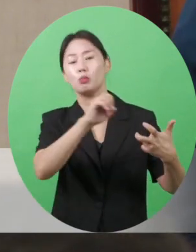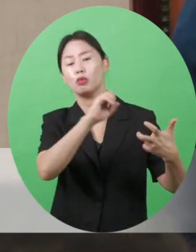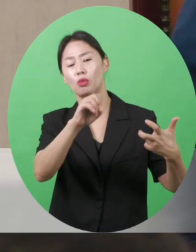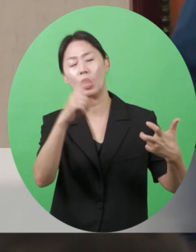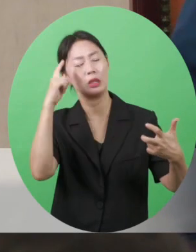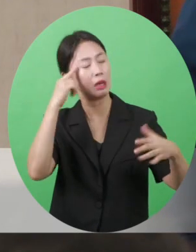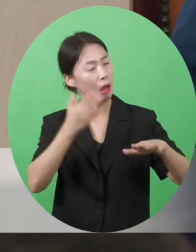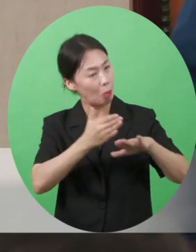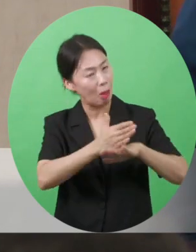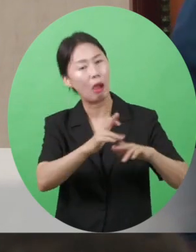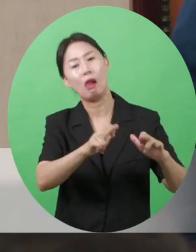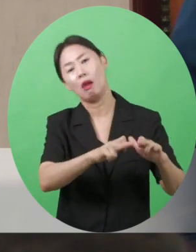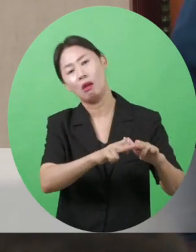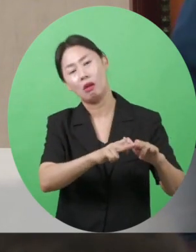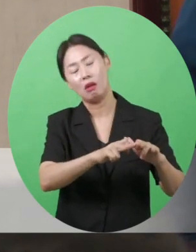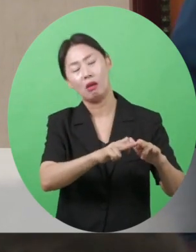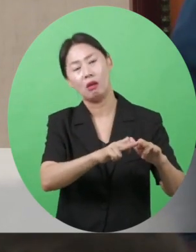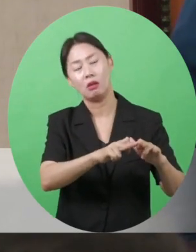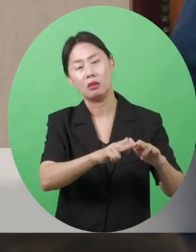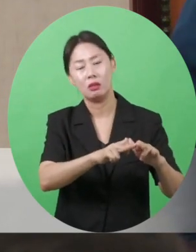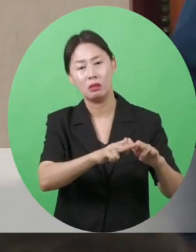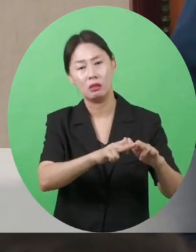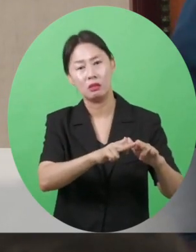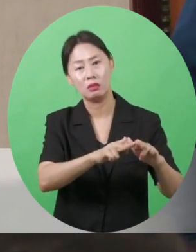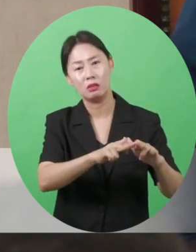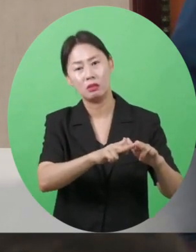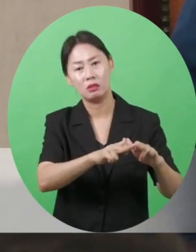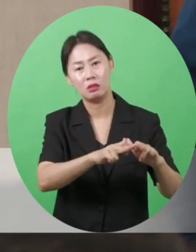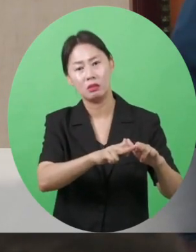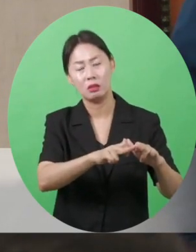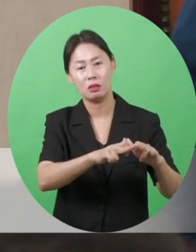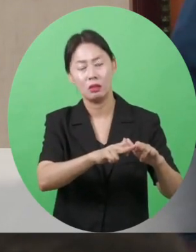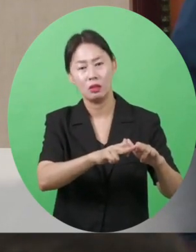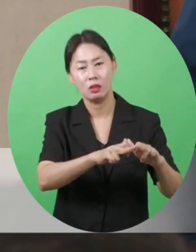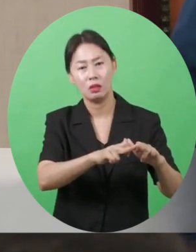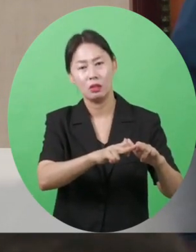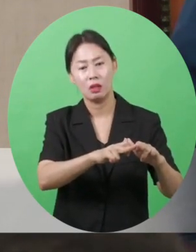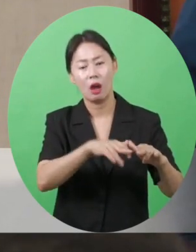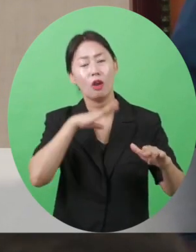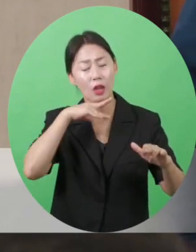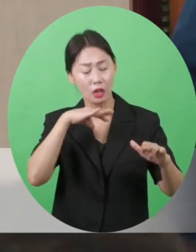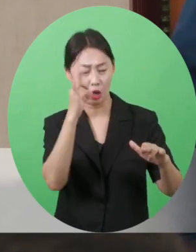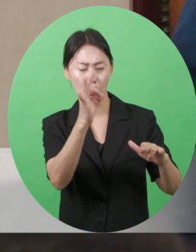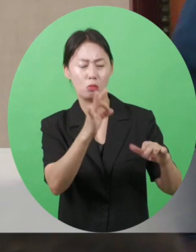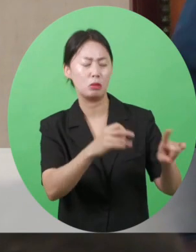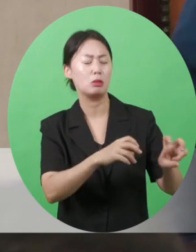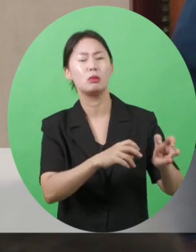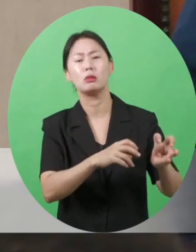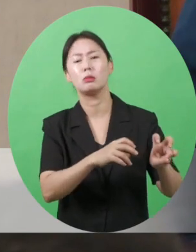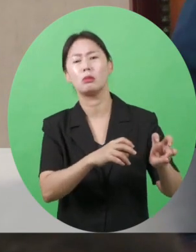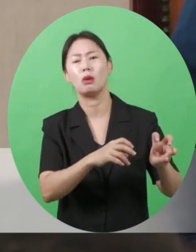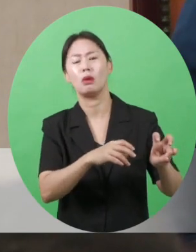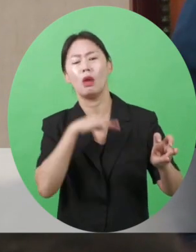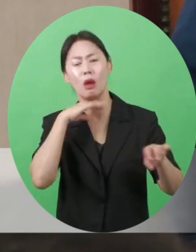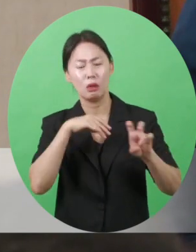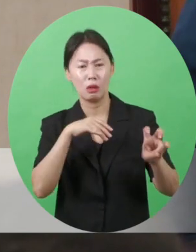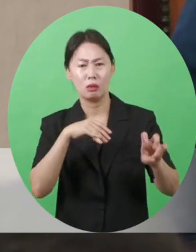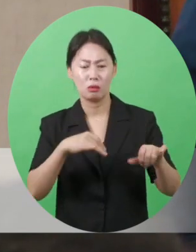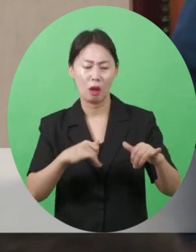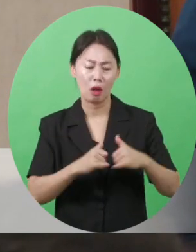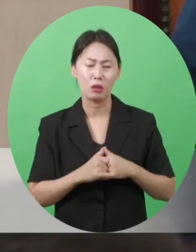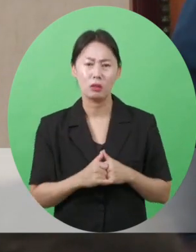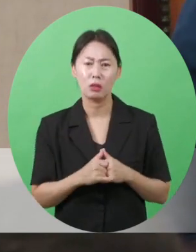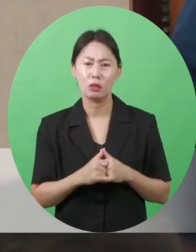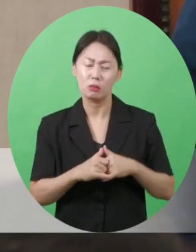70%가 발달 장애인들입니다. 피해자들 발달 장애인들인데 연령대를 보면 20대가 가장 많습니다. 사회